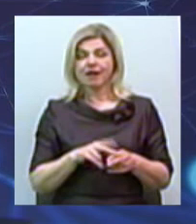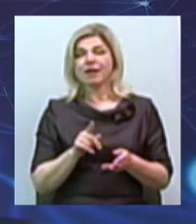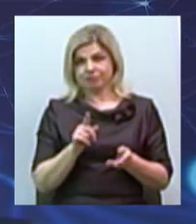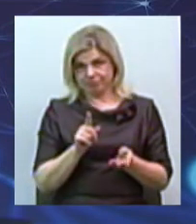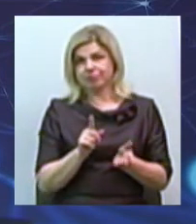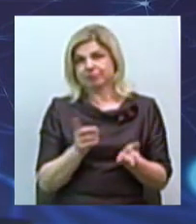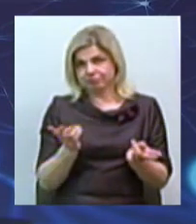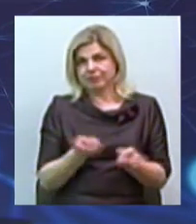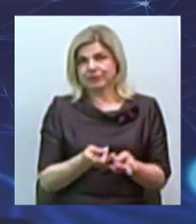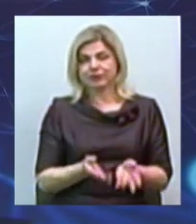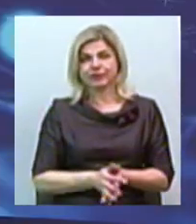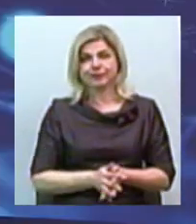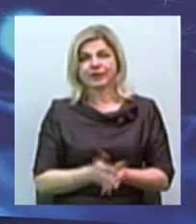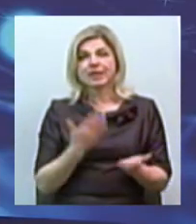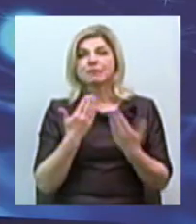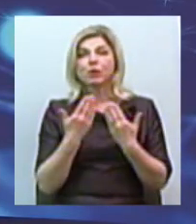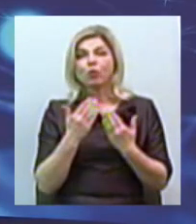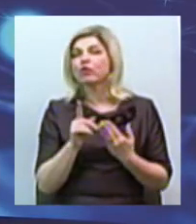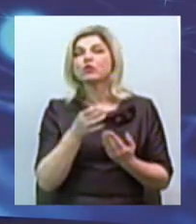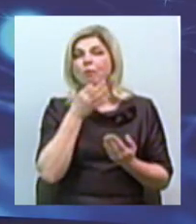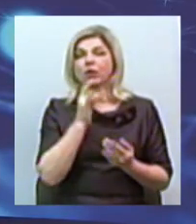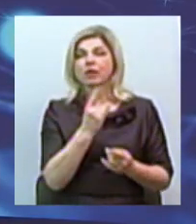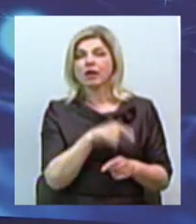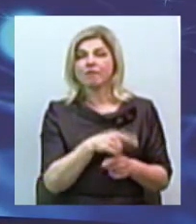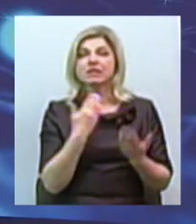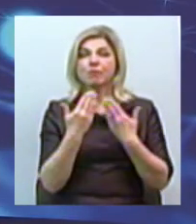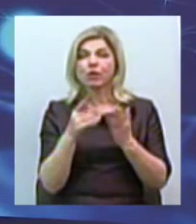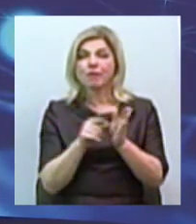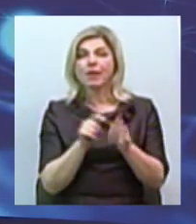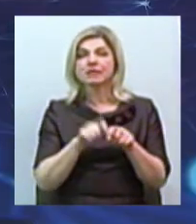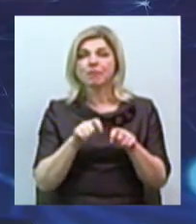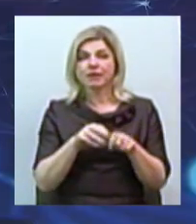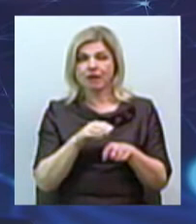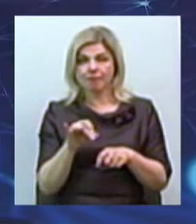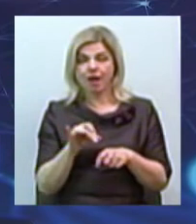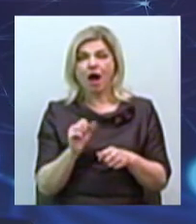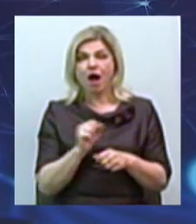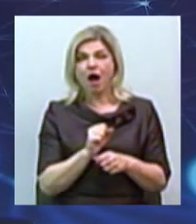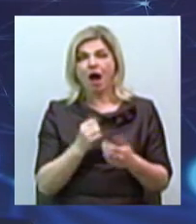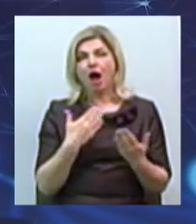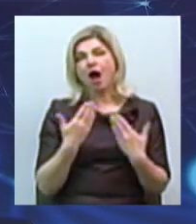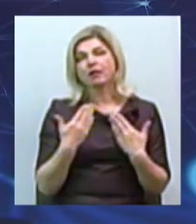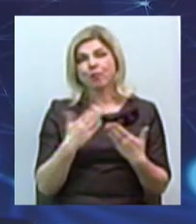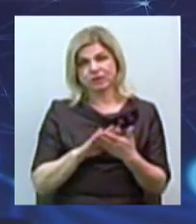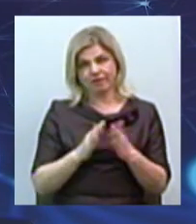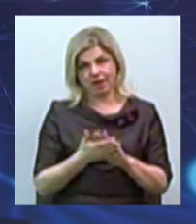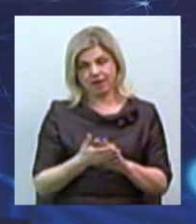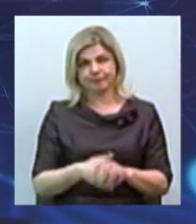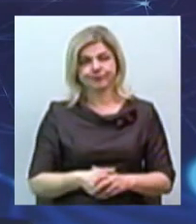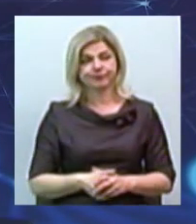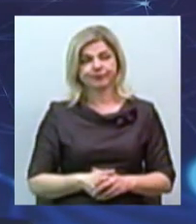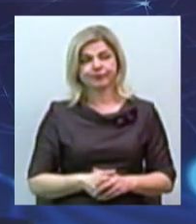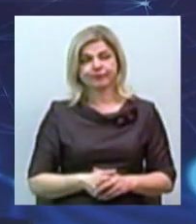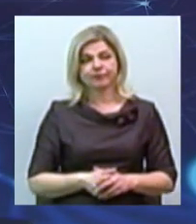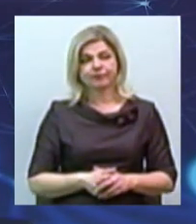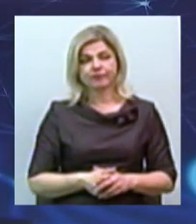їй сподобалось? Спілкування з експертами? Ні. От сама атмосфера. Атмосфера. Тобто я хочу наголосити,